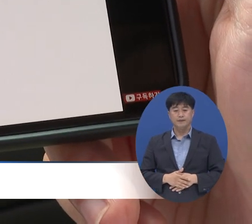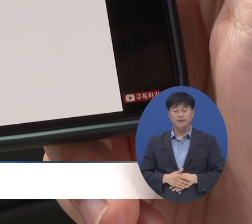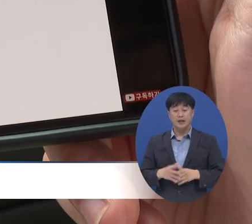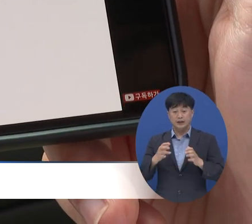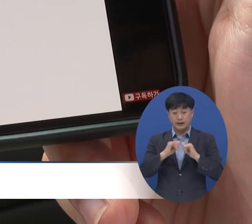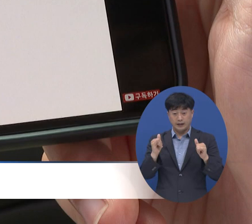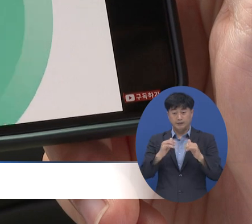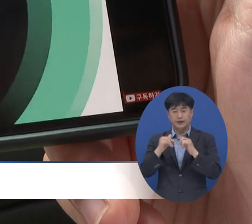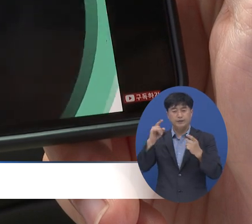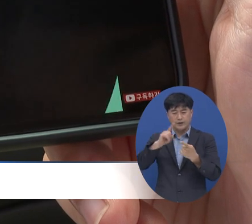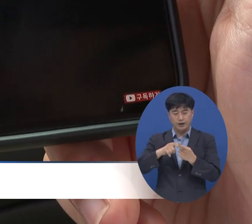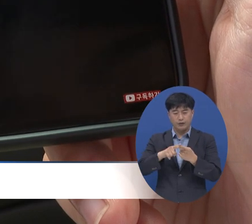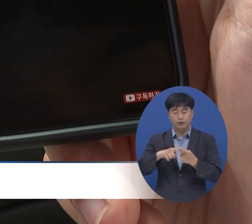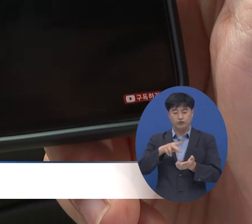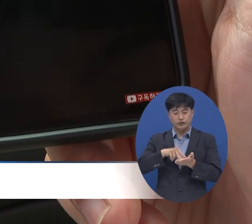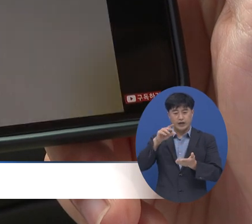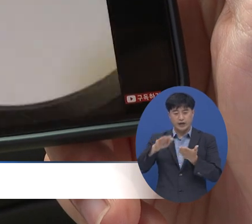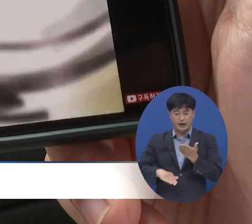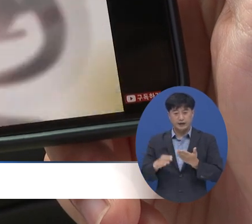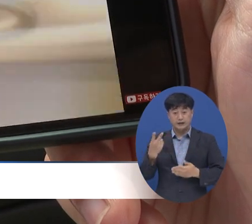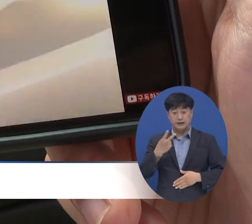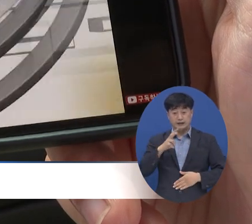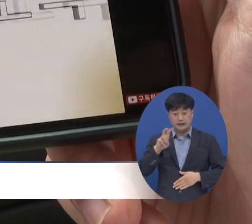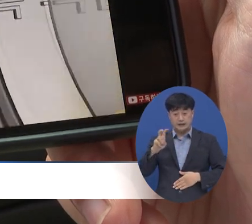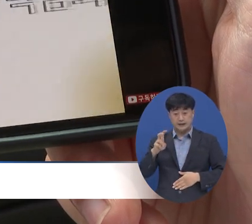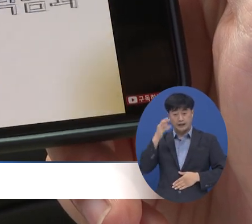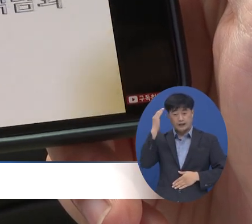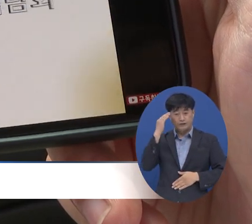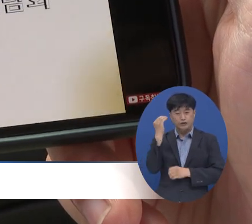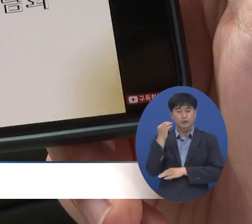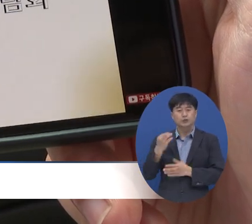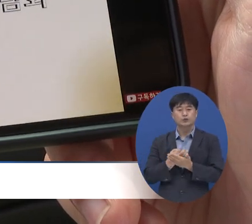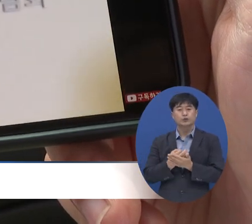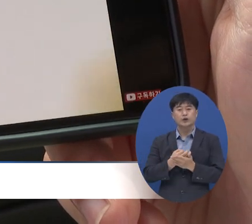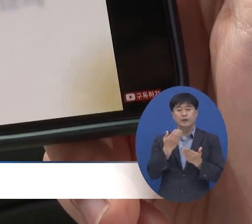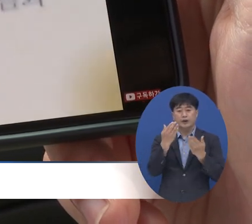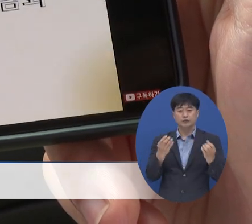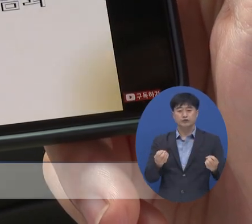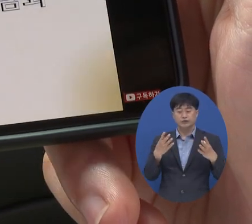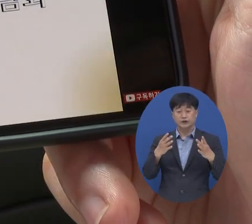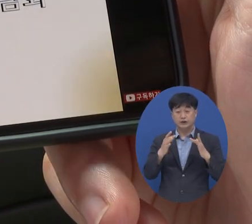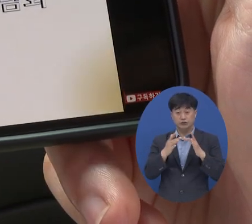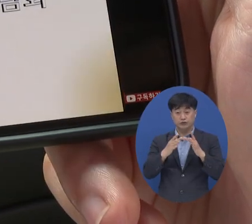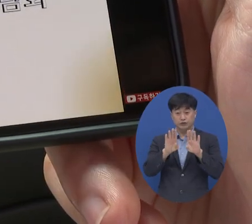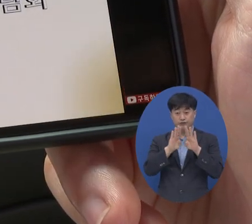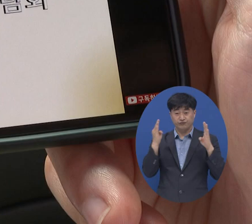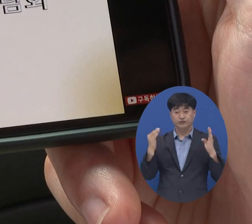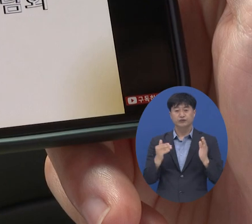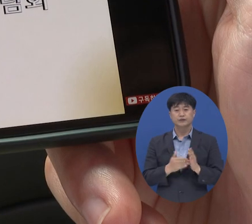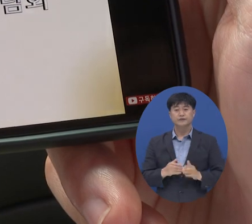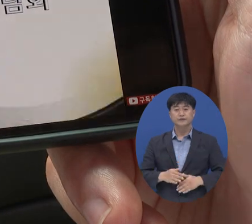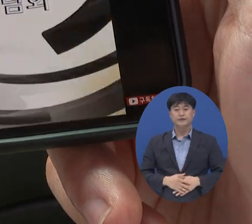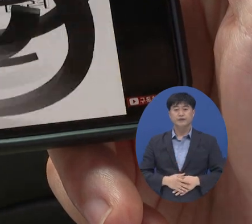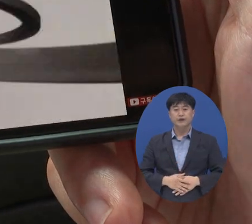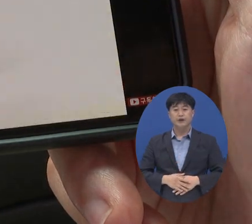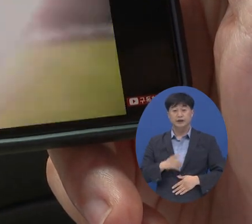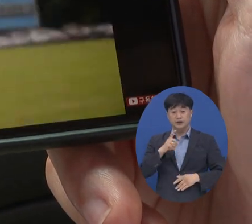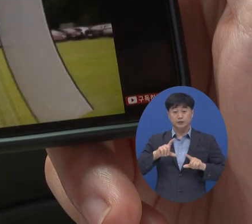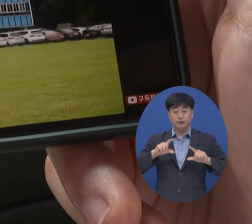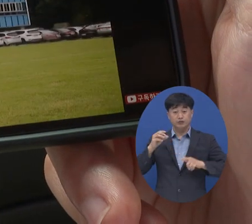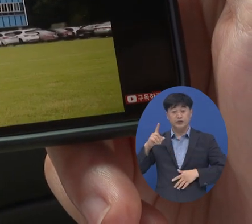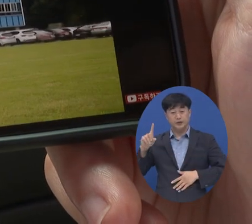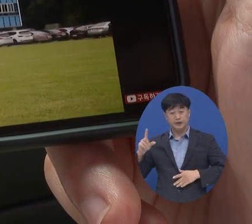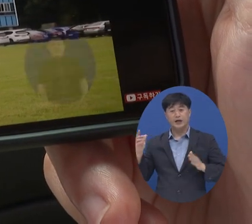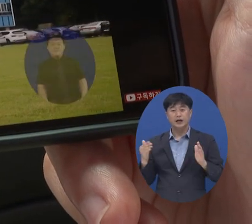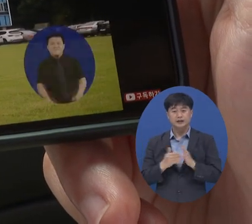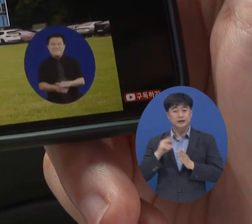사람이 사람답게란 슬로건 아래 2020 대한민국 기본소득 박람회가 전면 온라인으로 열립니다. 10일부터 11일까지